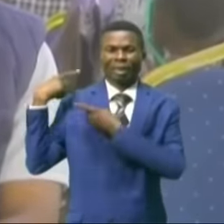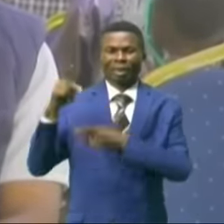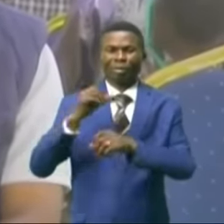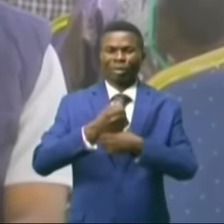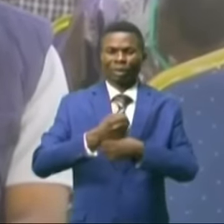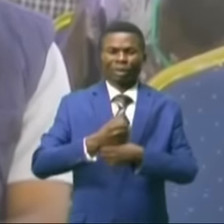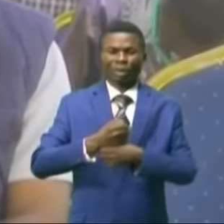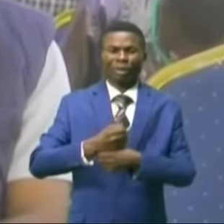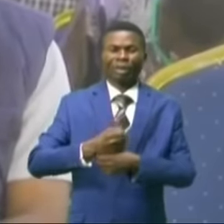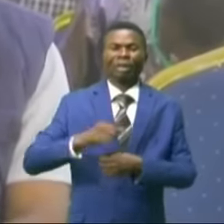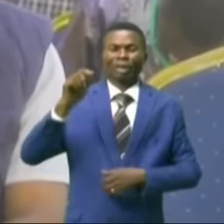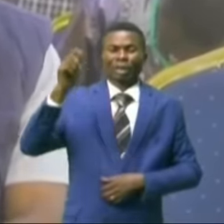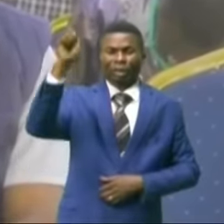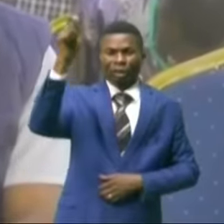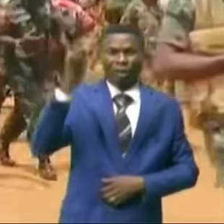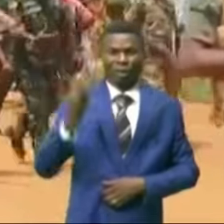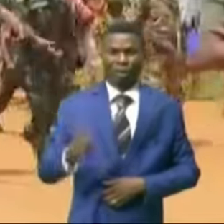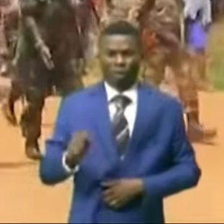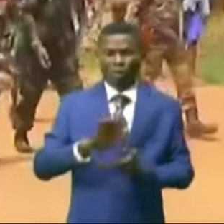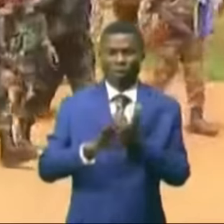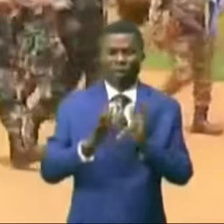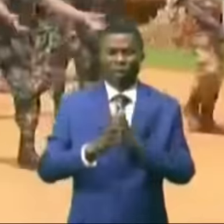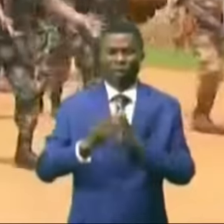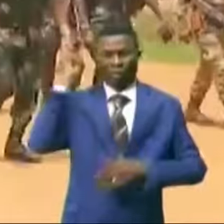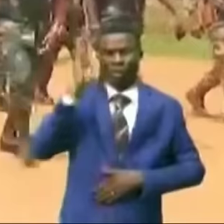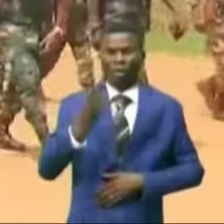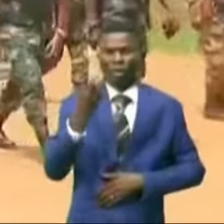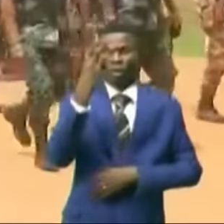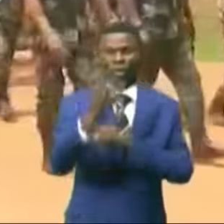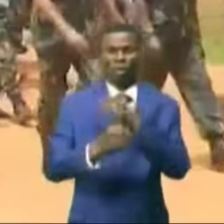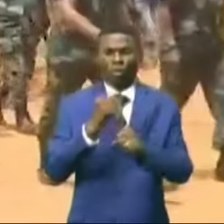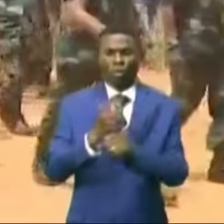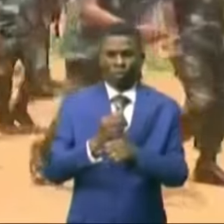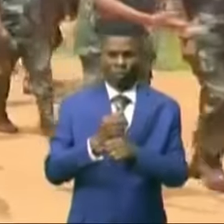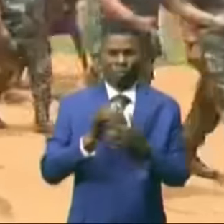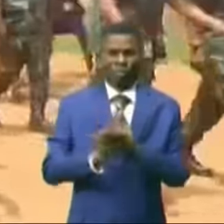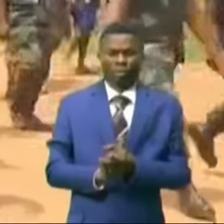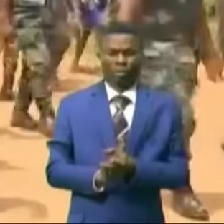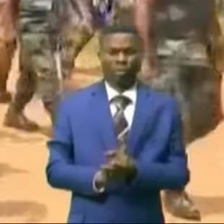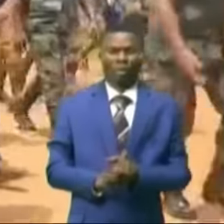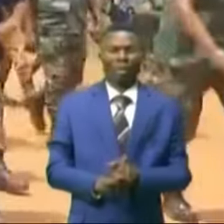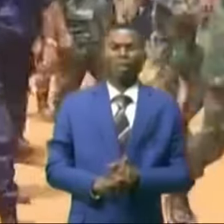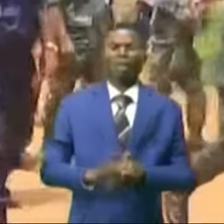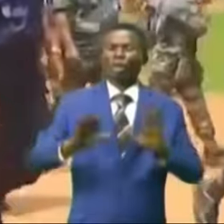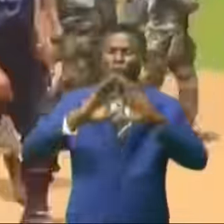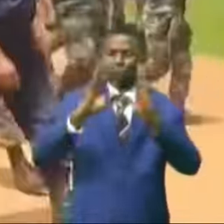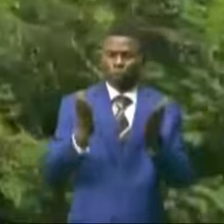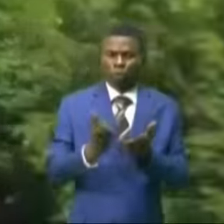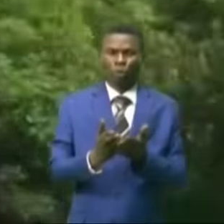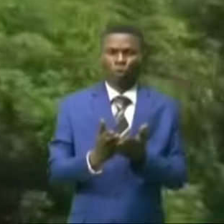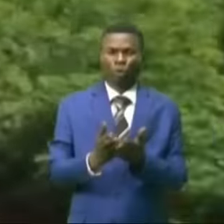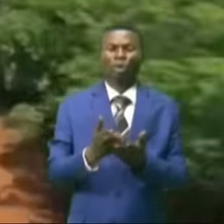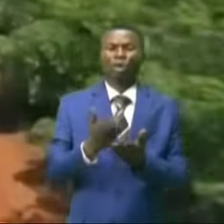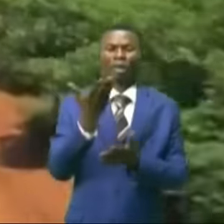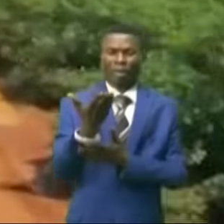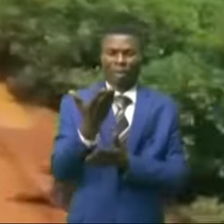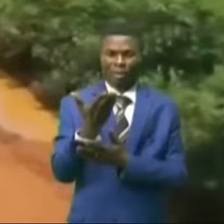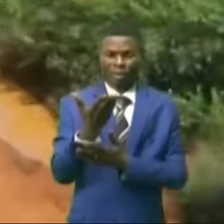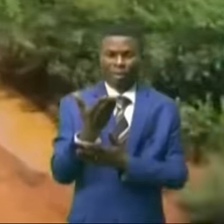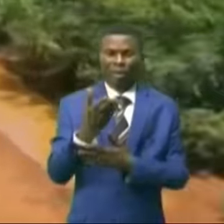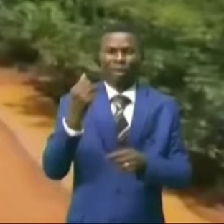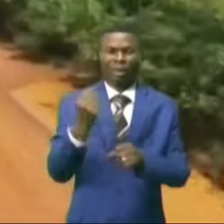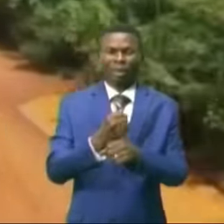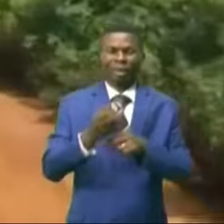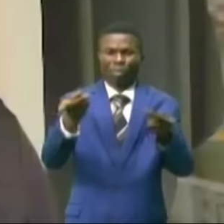de l'état de siège il y a 3 ans. L'administration militaire de l'Ituri associe ceci de missions de